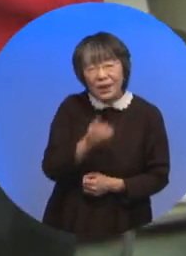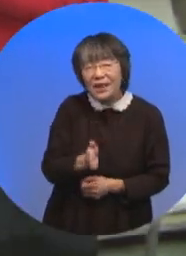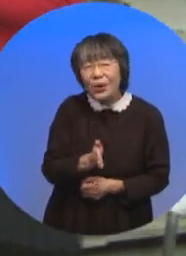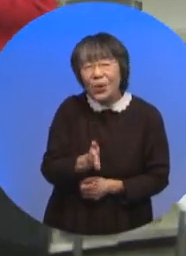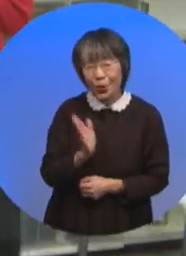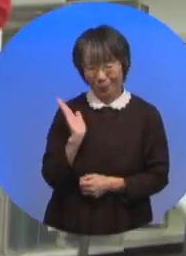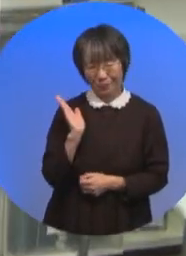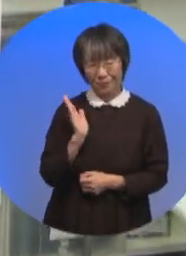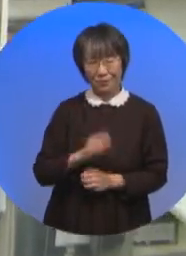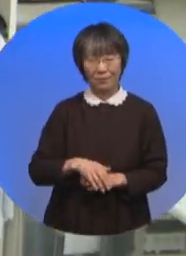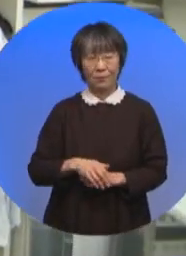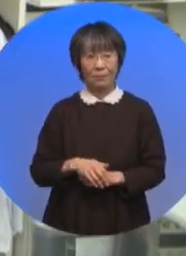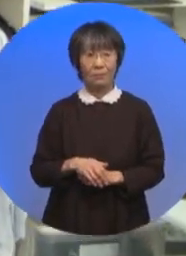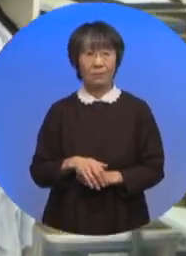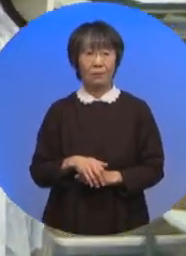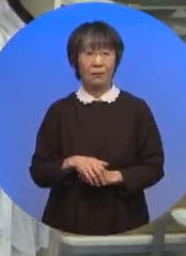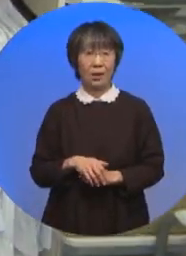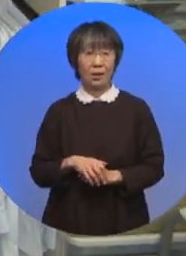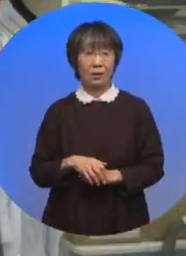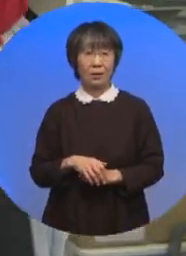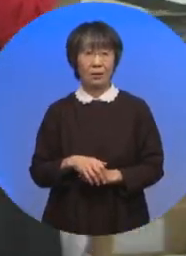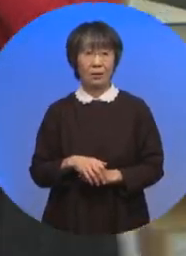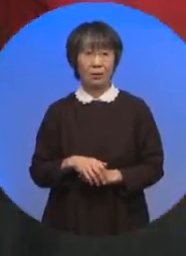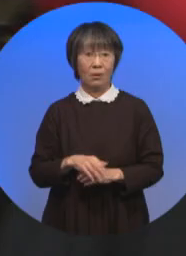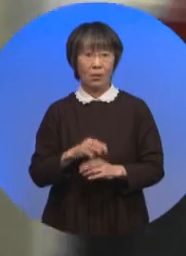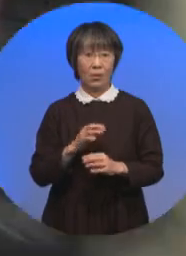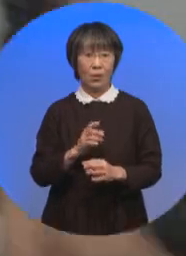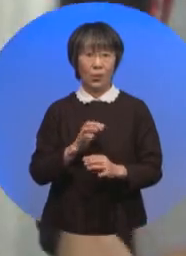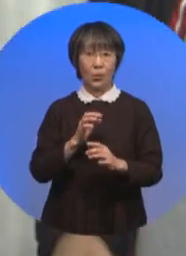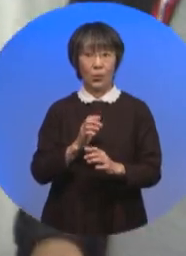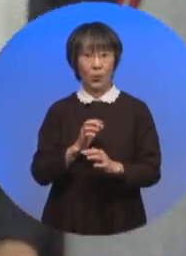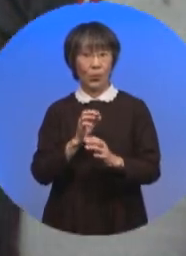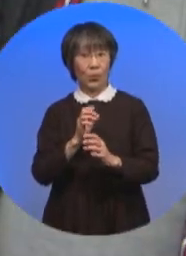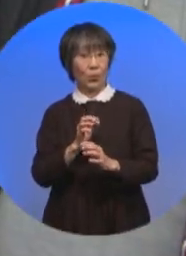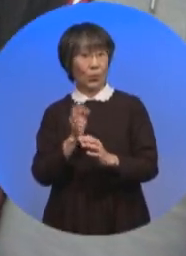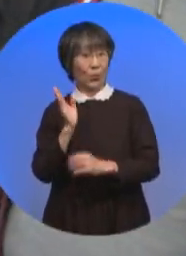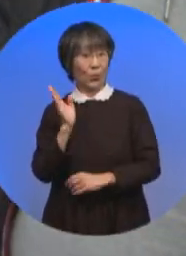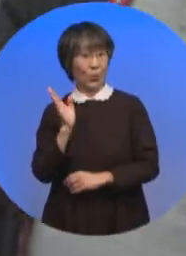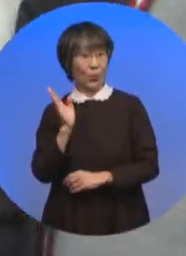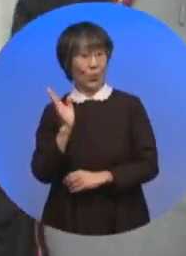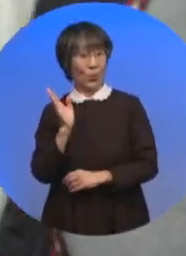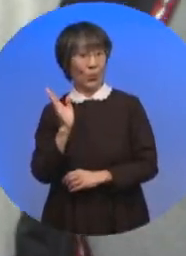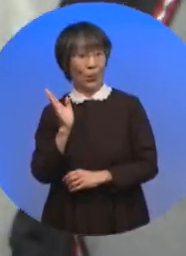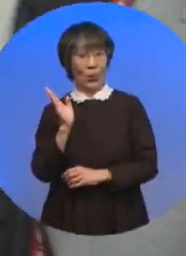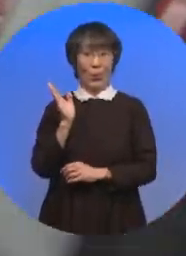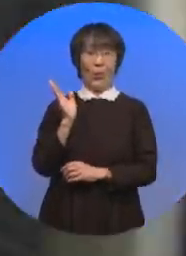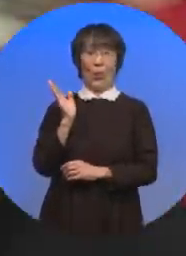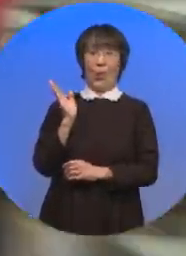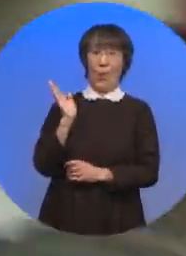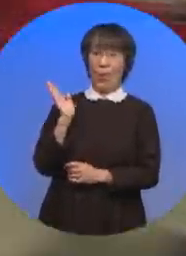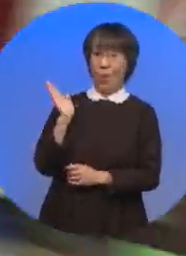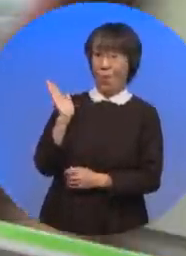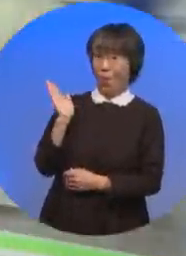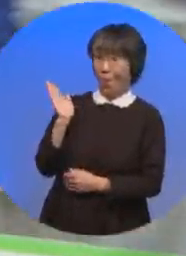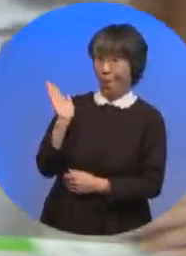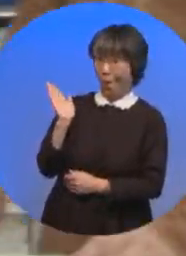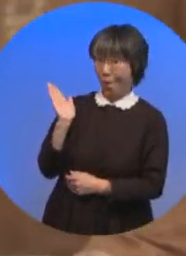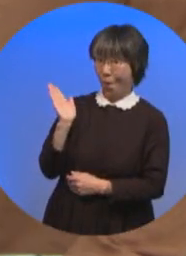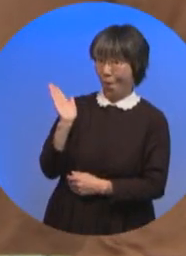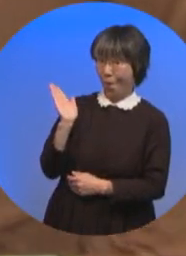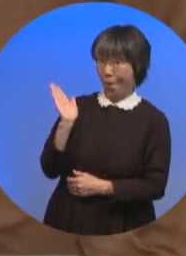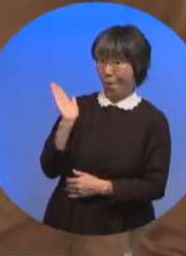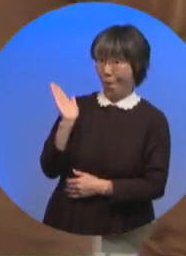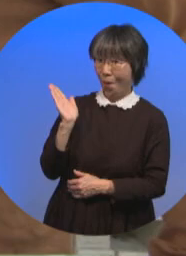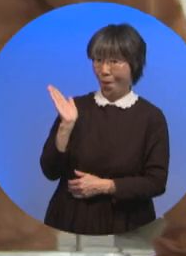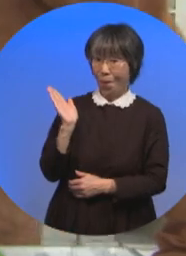ね えちょっと待ってなんか音楽聞こえるんですけどこれ リコーダ ー見たことないや